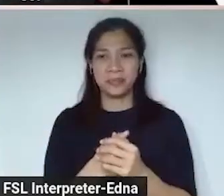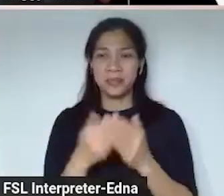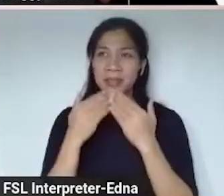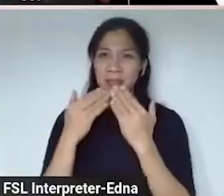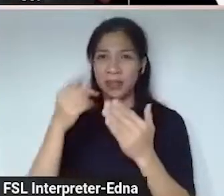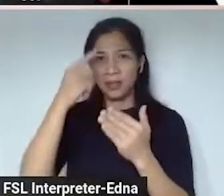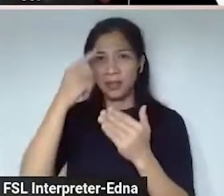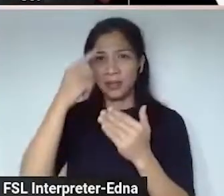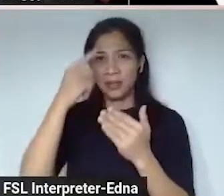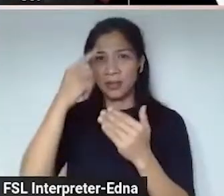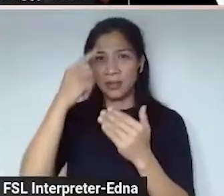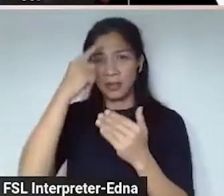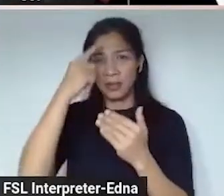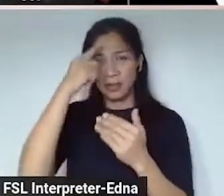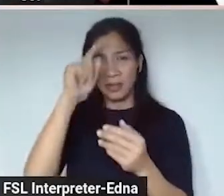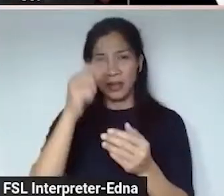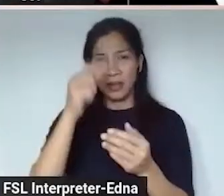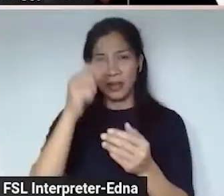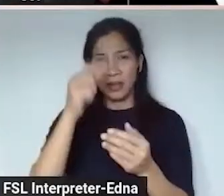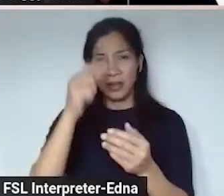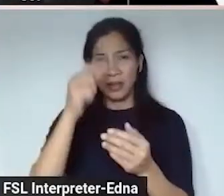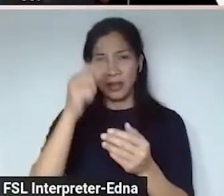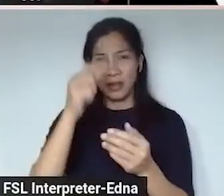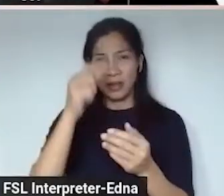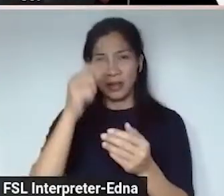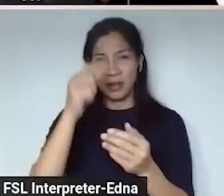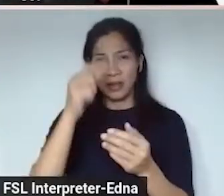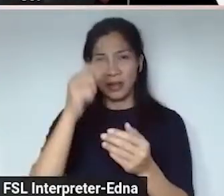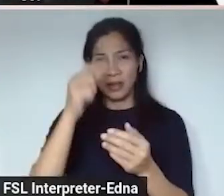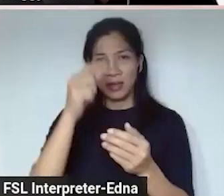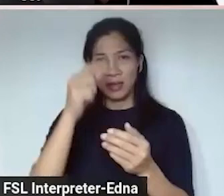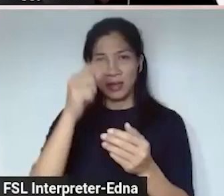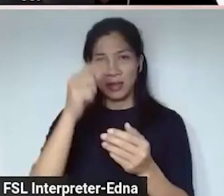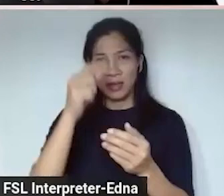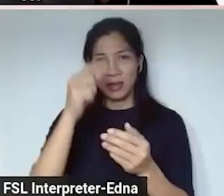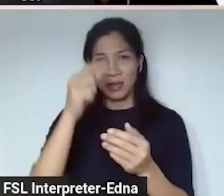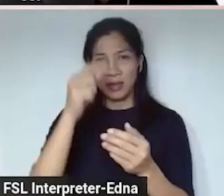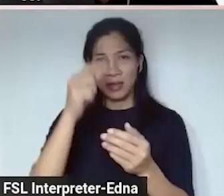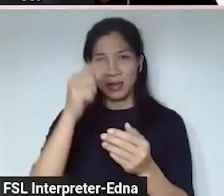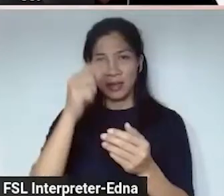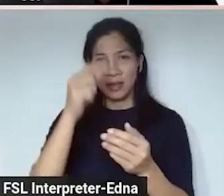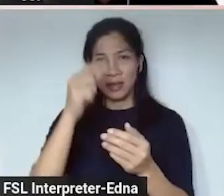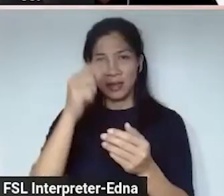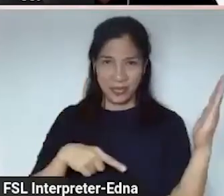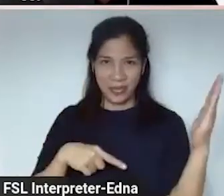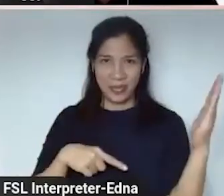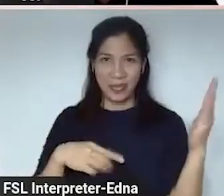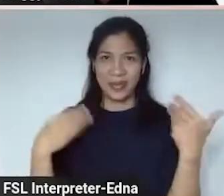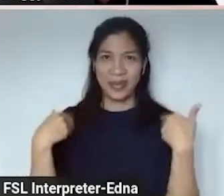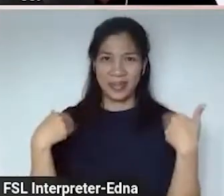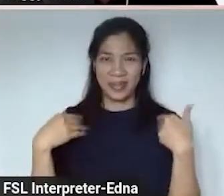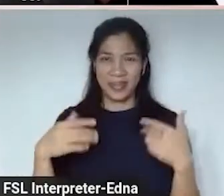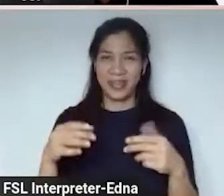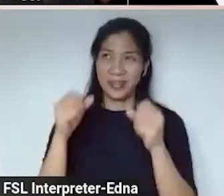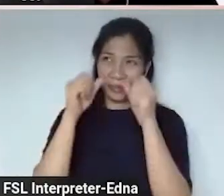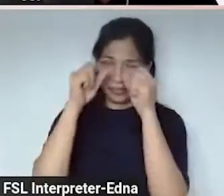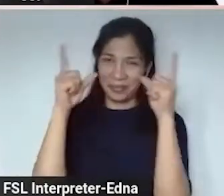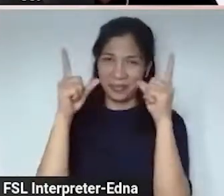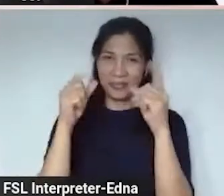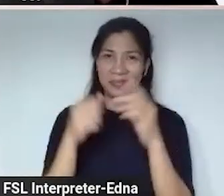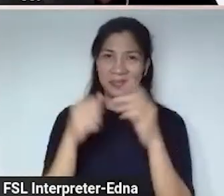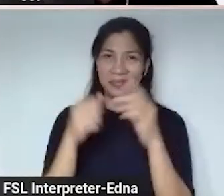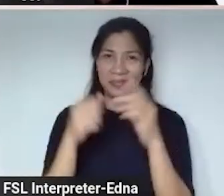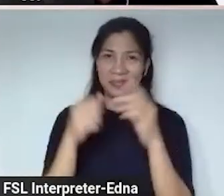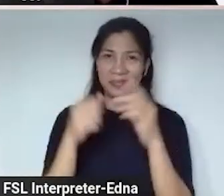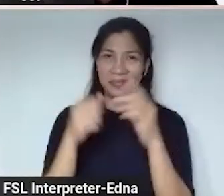talaga, thank you, Lord. Thank you, Lord, gising ako. Kasi yun na lang, blessing na ulit to continue the things that I'll be